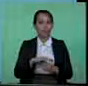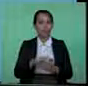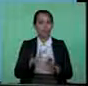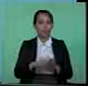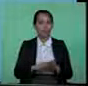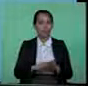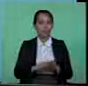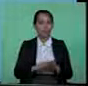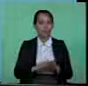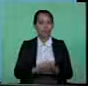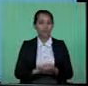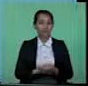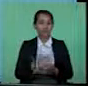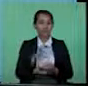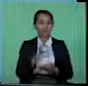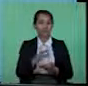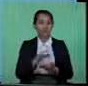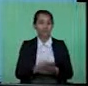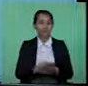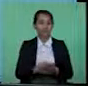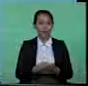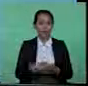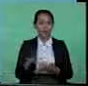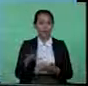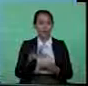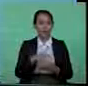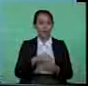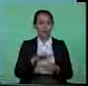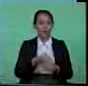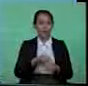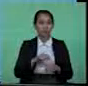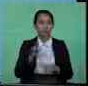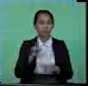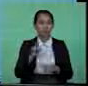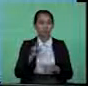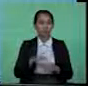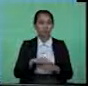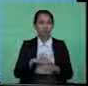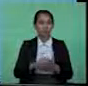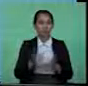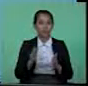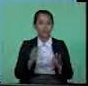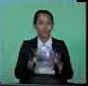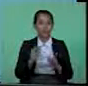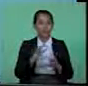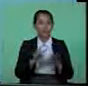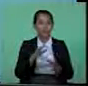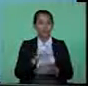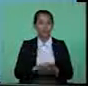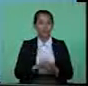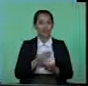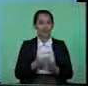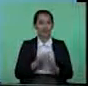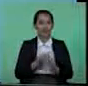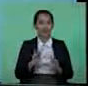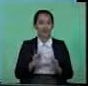119 ta. Demak, javob: hamma qulupnay 119 ta yashikka joylangan. Mana aziz